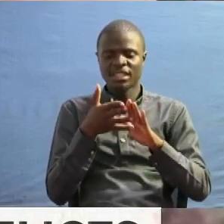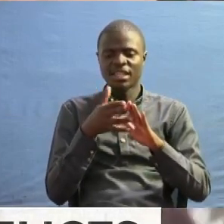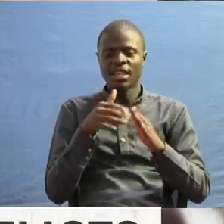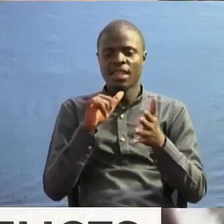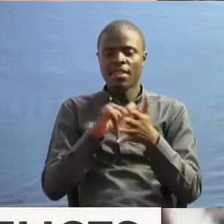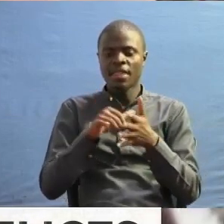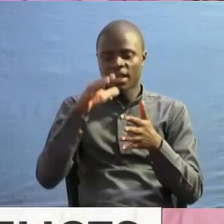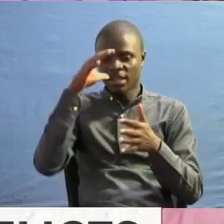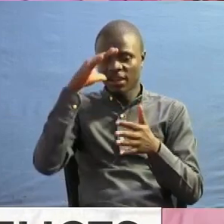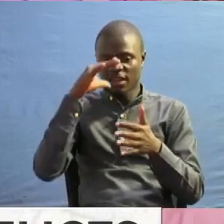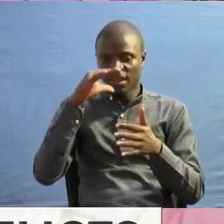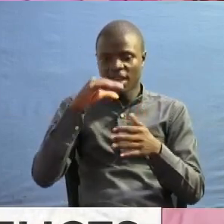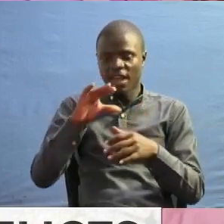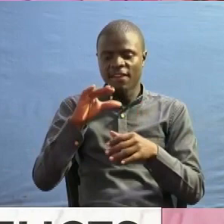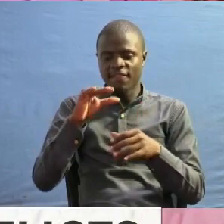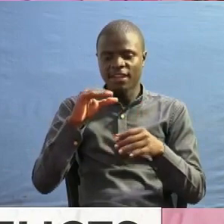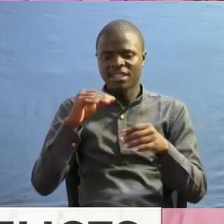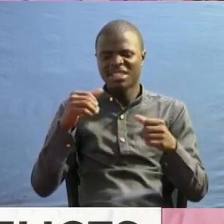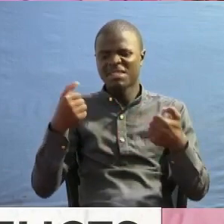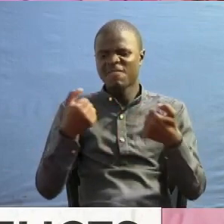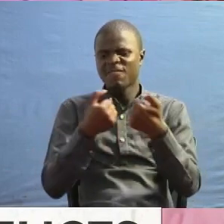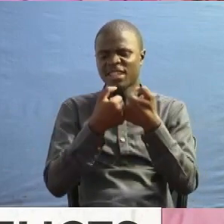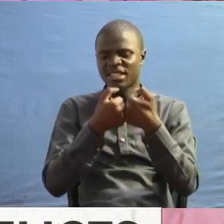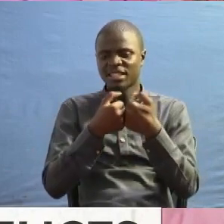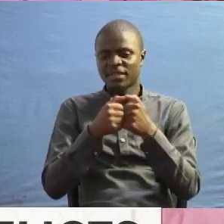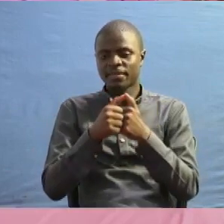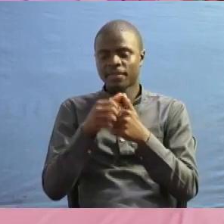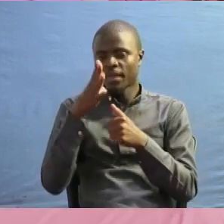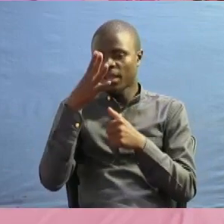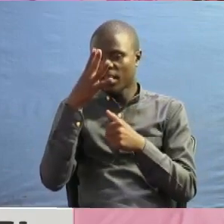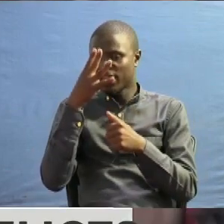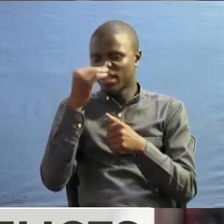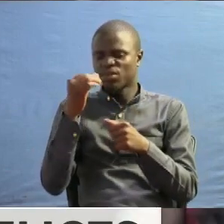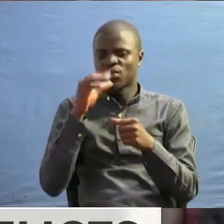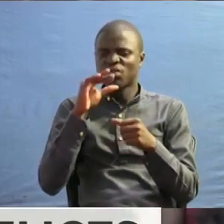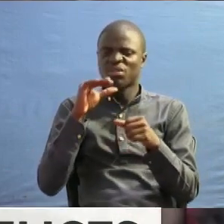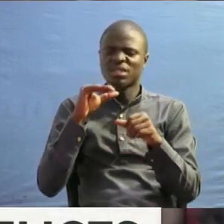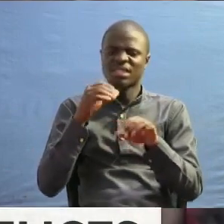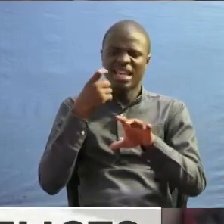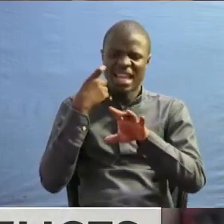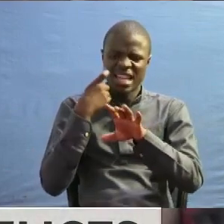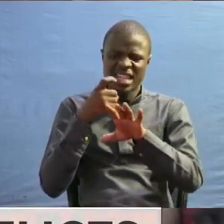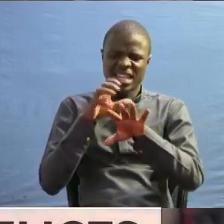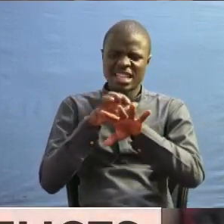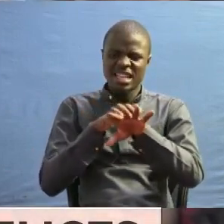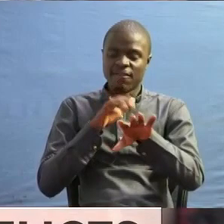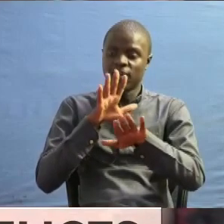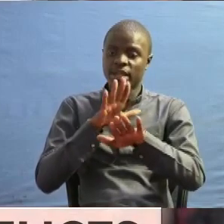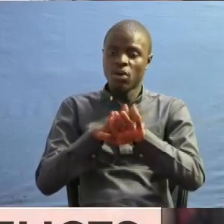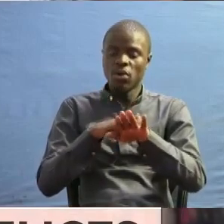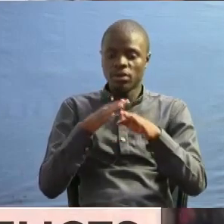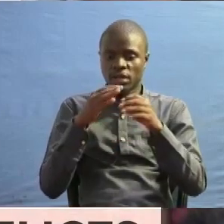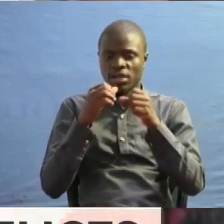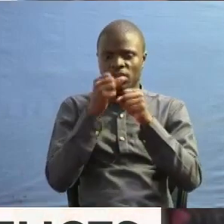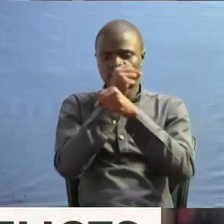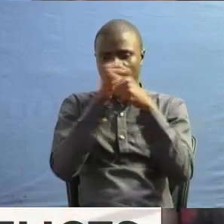chini, nije binadamu. Ruto spoke toughly on insecurity in Laikipia County, stating that he will ensure